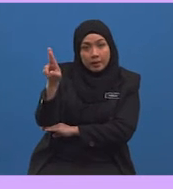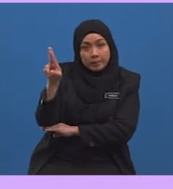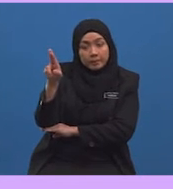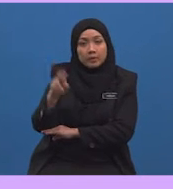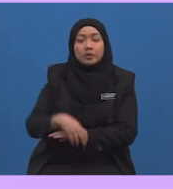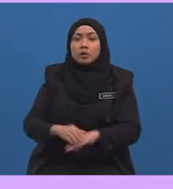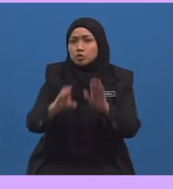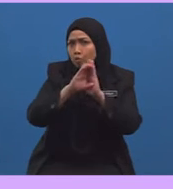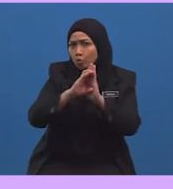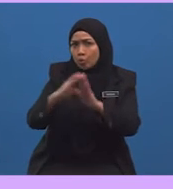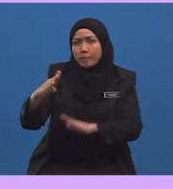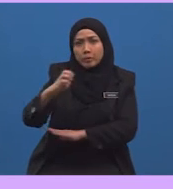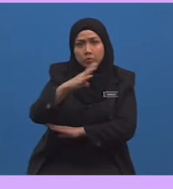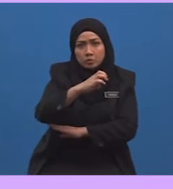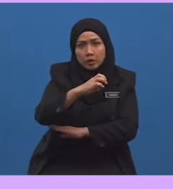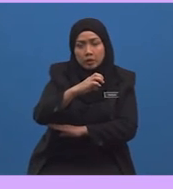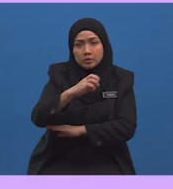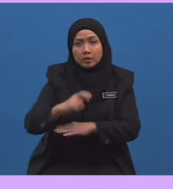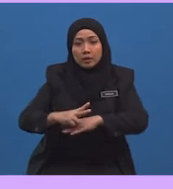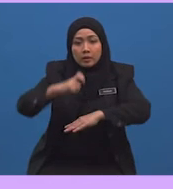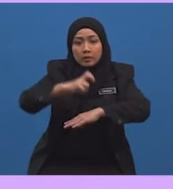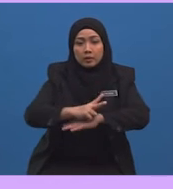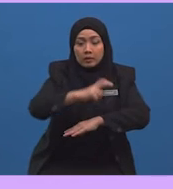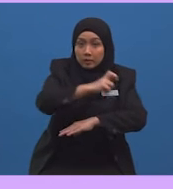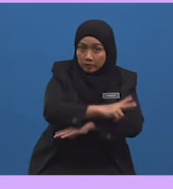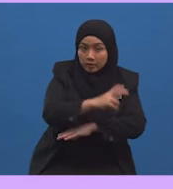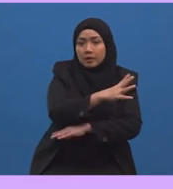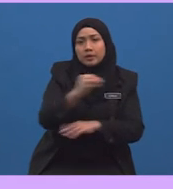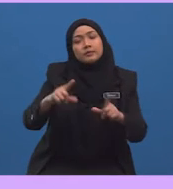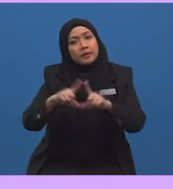beluncas, belalang dan lain-lain lagi.